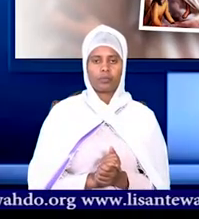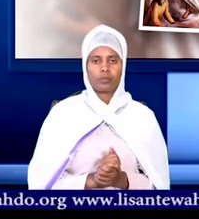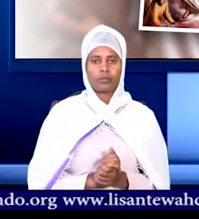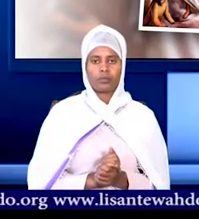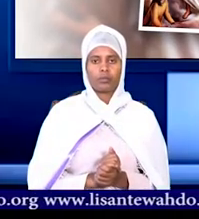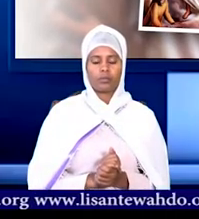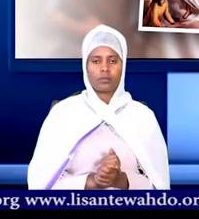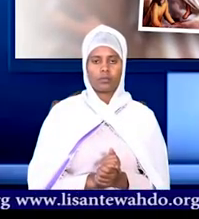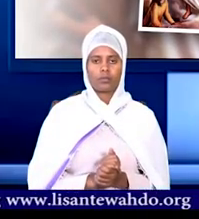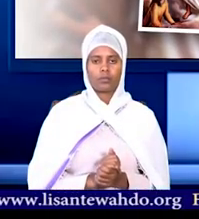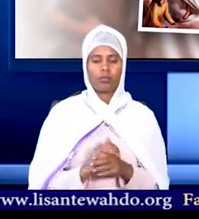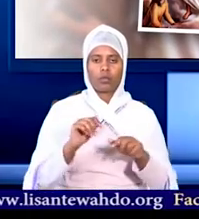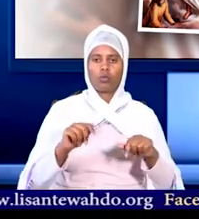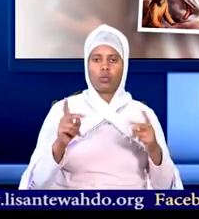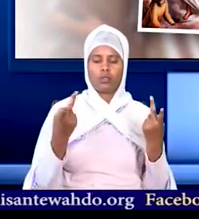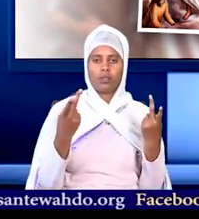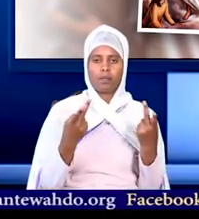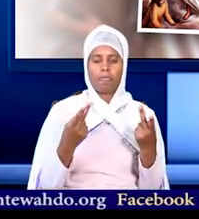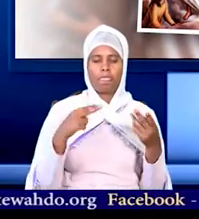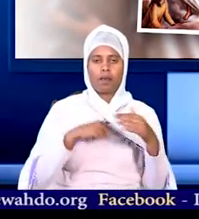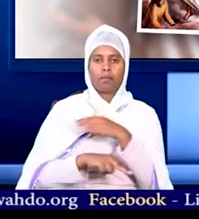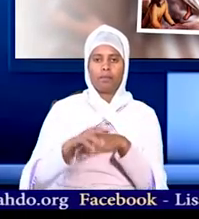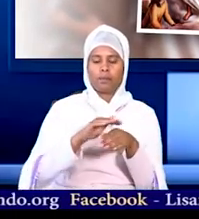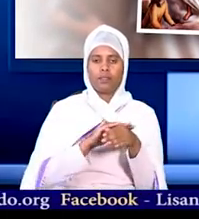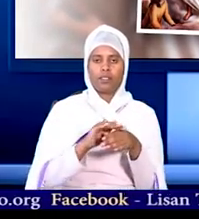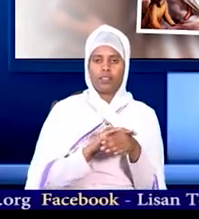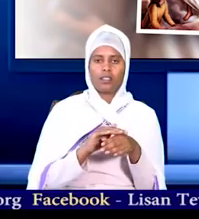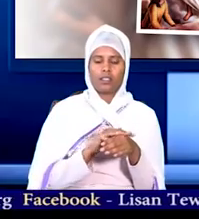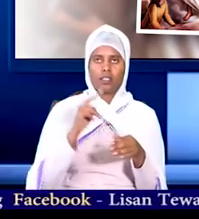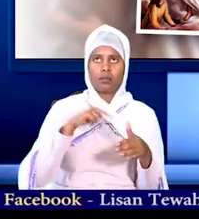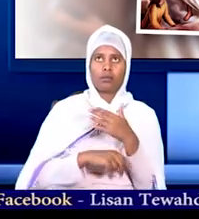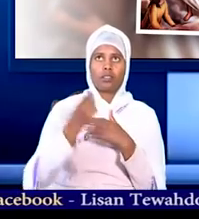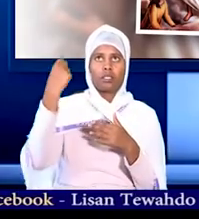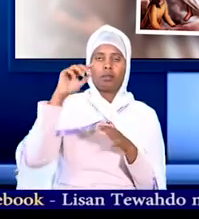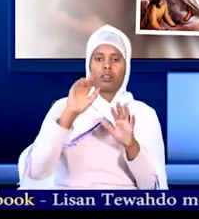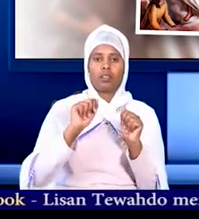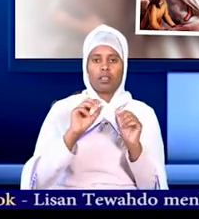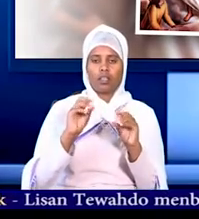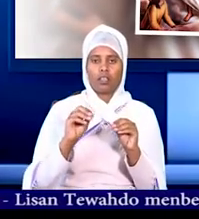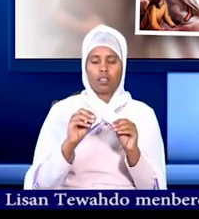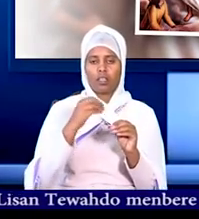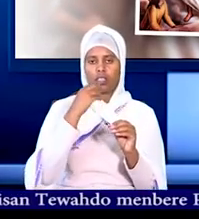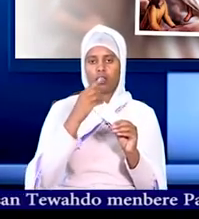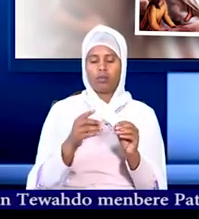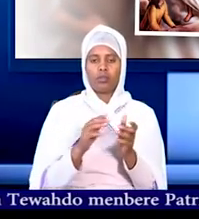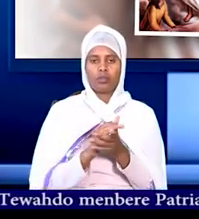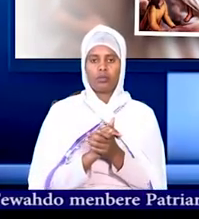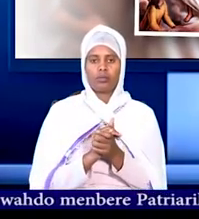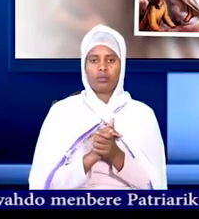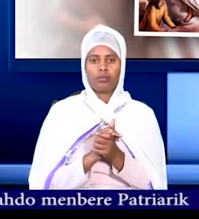ብማለት ተገልቢጥና ንርአየ መፅሓፍትና። ሎሚ ውን ኣብ ሕልና እግዚኣብሔር